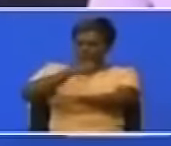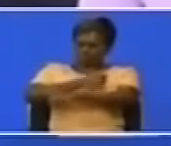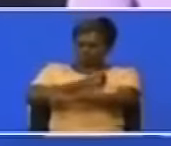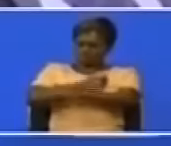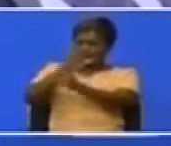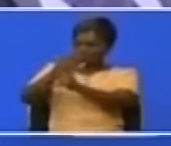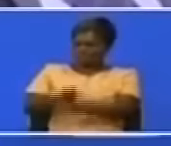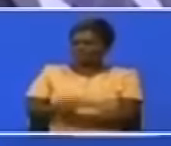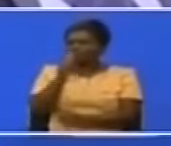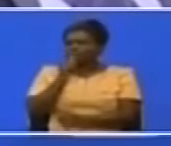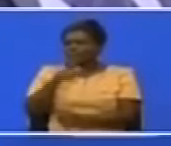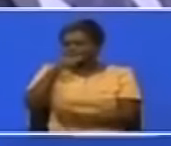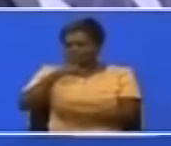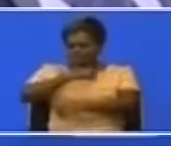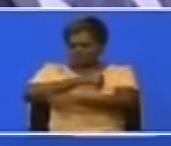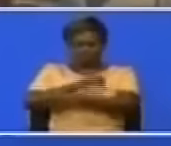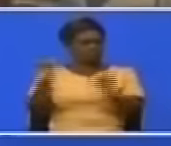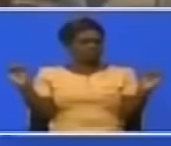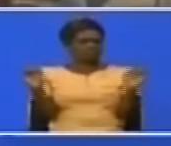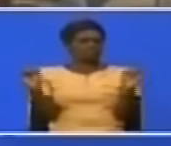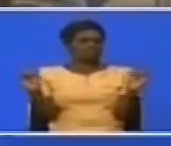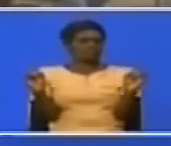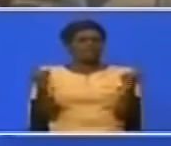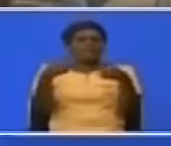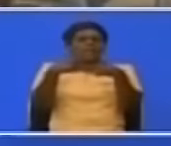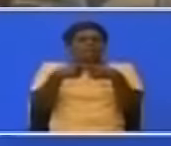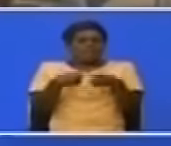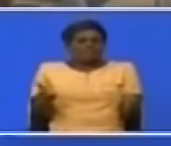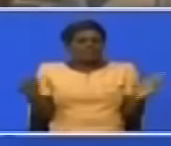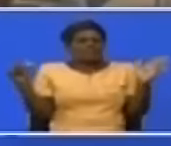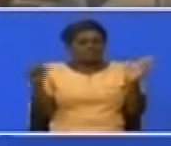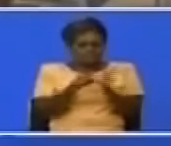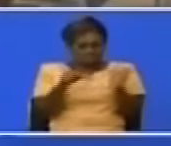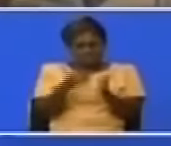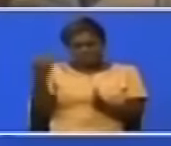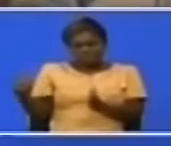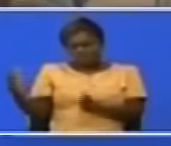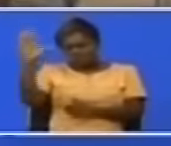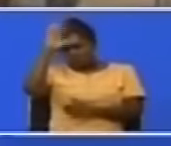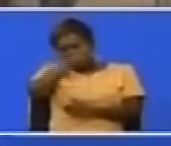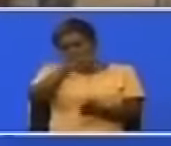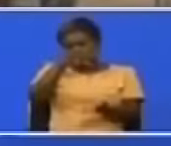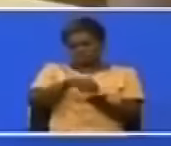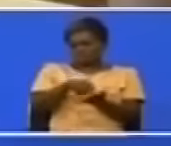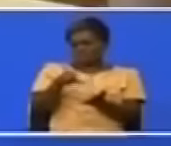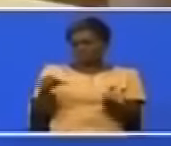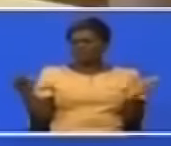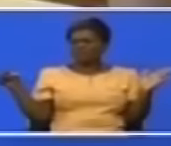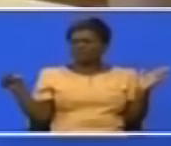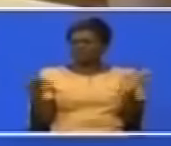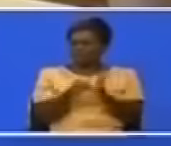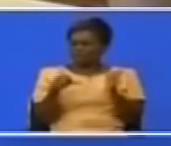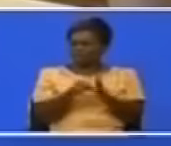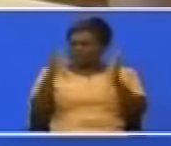bila kubagua shule binafsi kutoka kwa zile za umma. Lakini tatizo la wanafunzi kukosa nafasi lilisalia kuwa mwiba wa